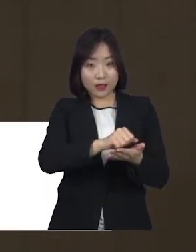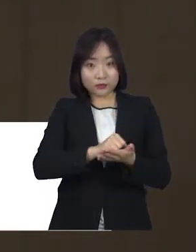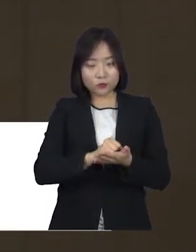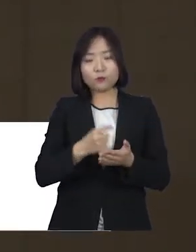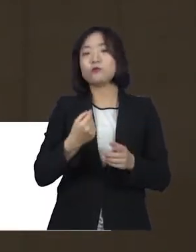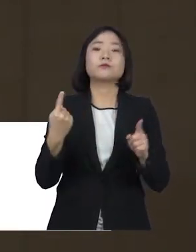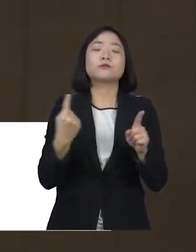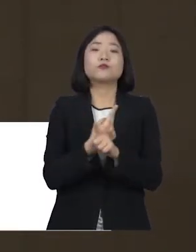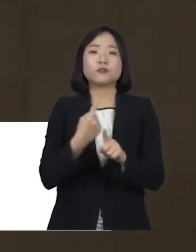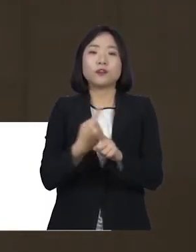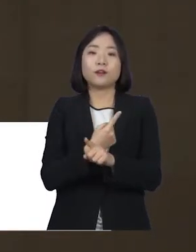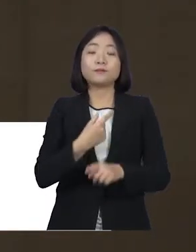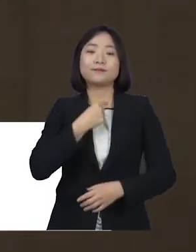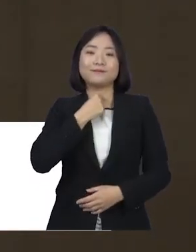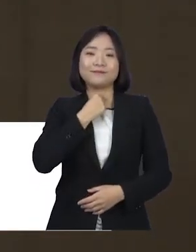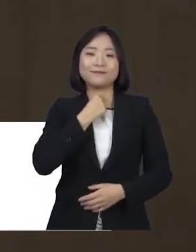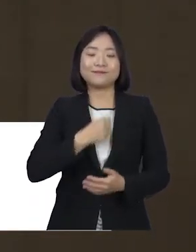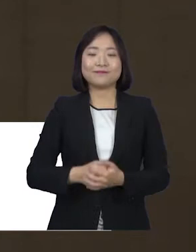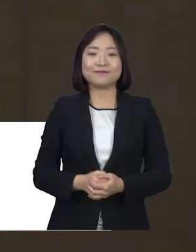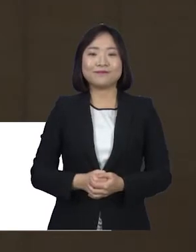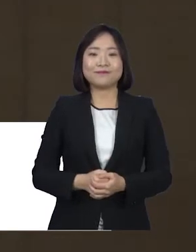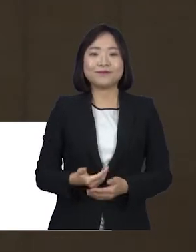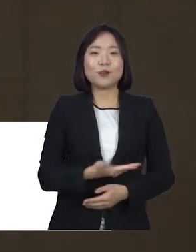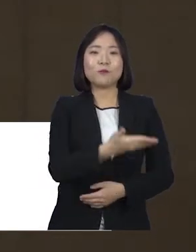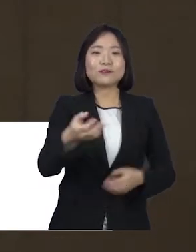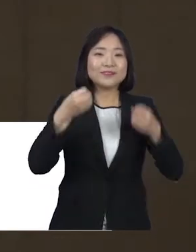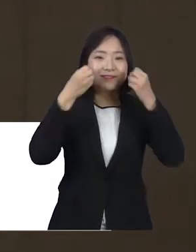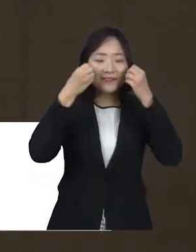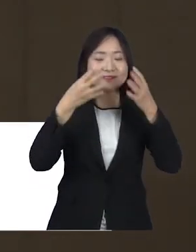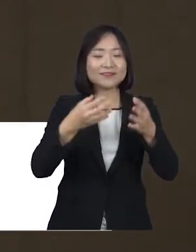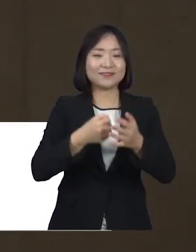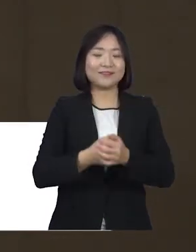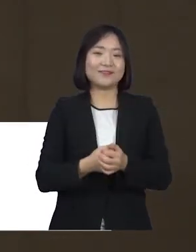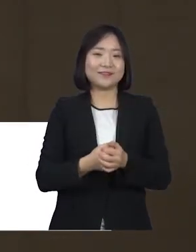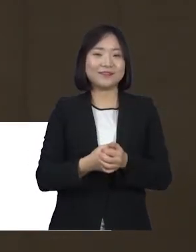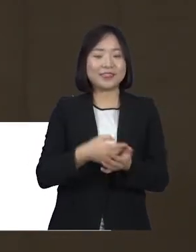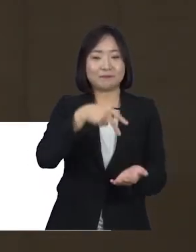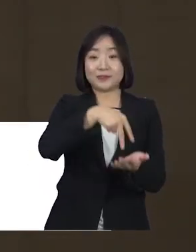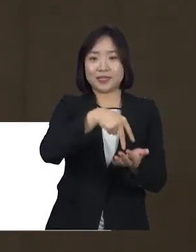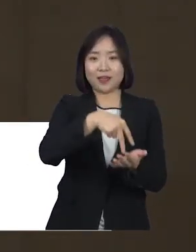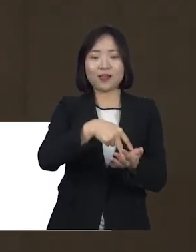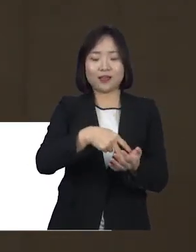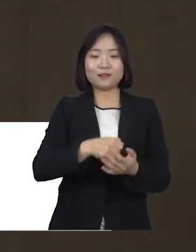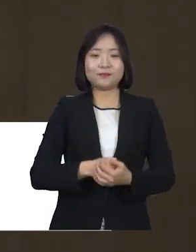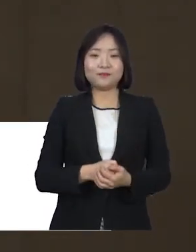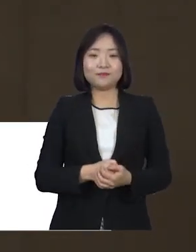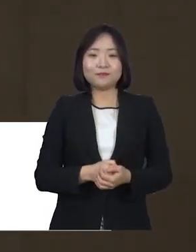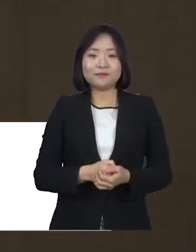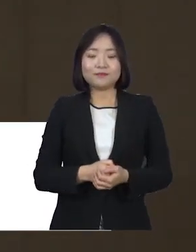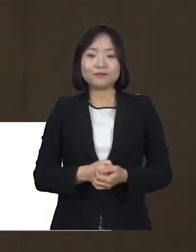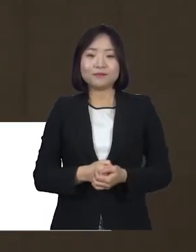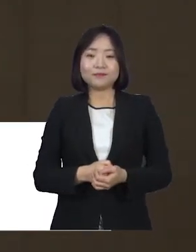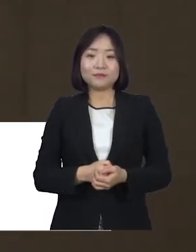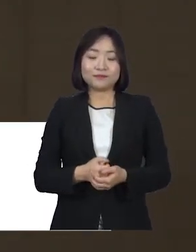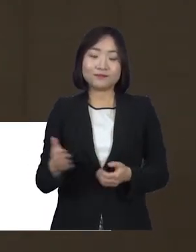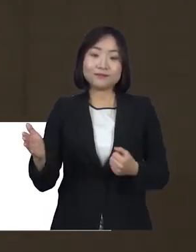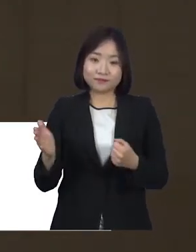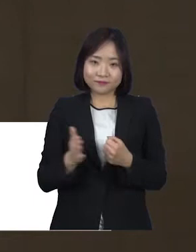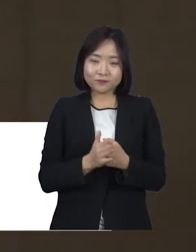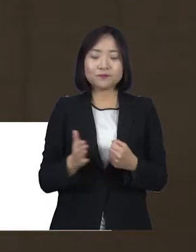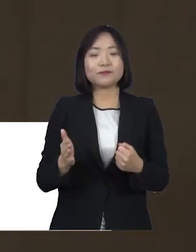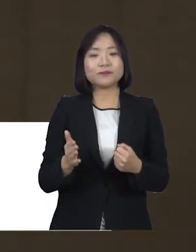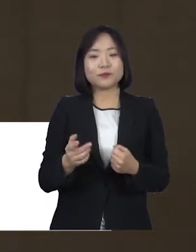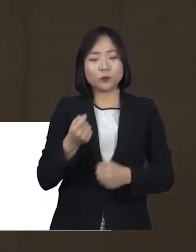좀 고쳐나가기도 하고 하니까 여러분들 신선한 눈에서 본 거잖아요. 새로운 눈에서 바라본 거니까 그러니까